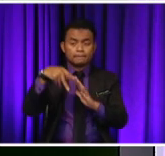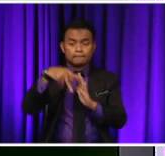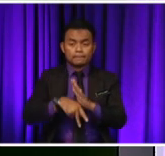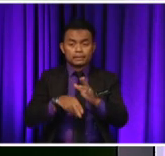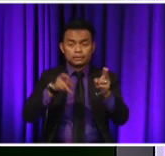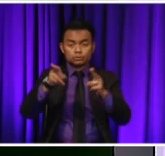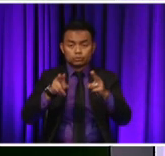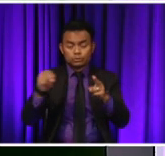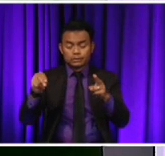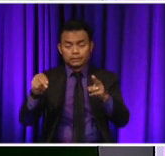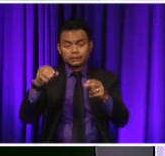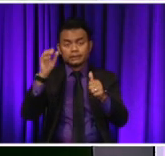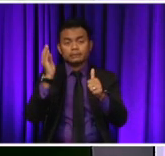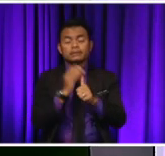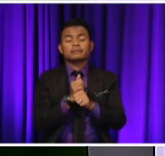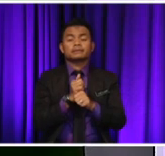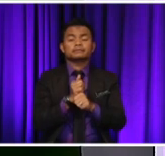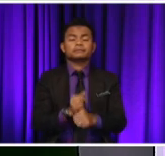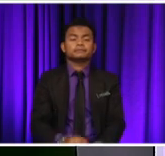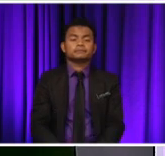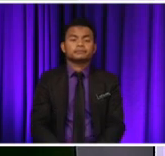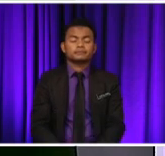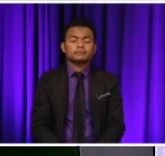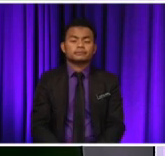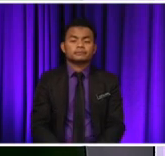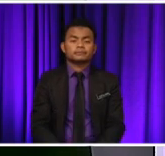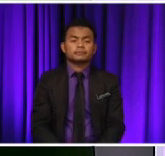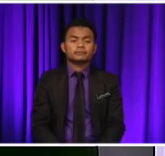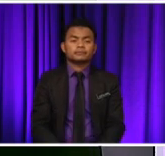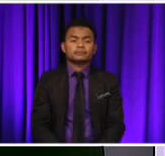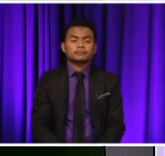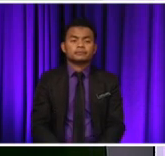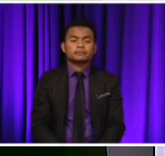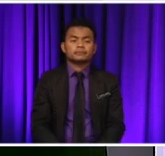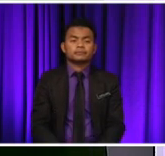yaitu Yang pertama apa yang dapat yang pertama siapa